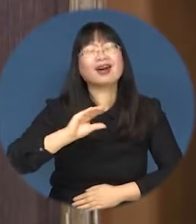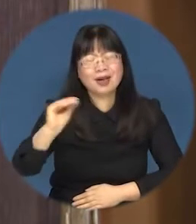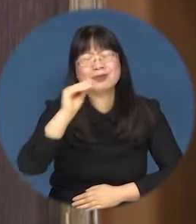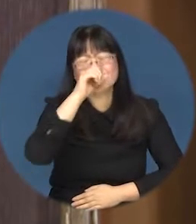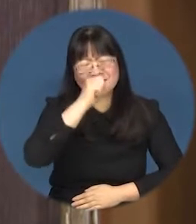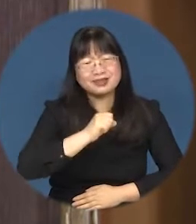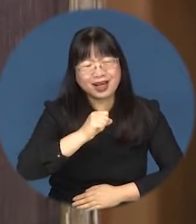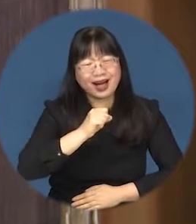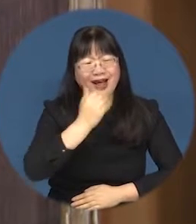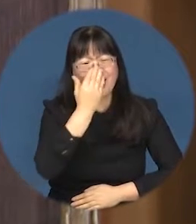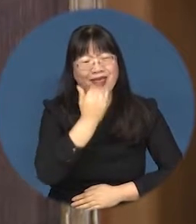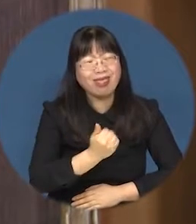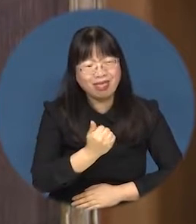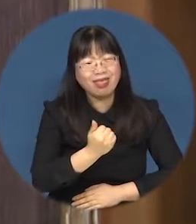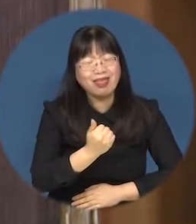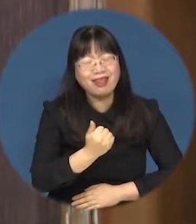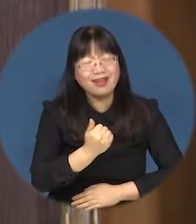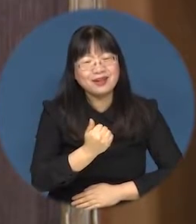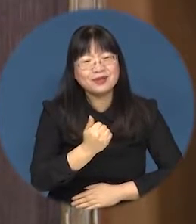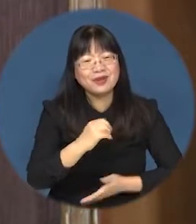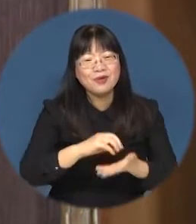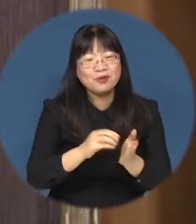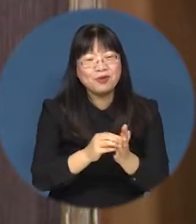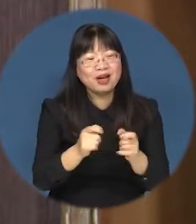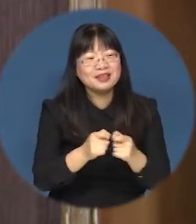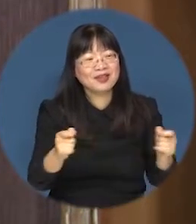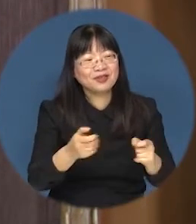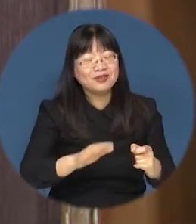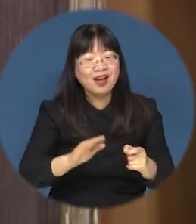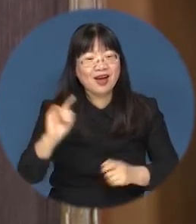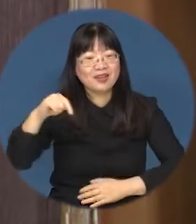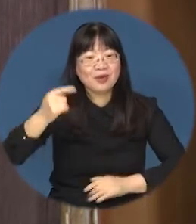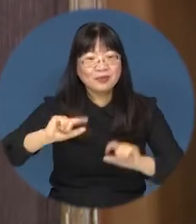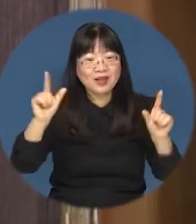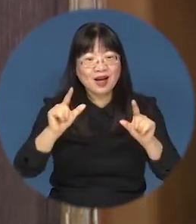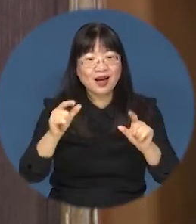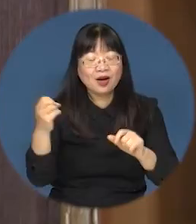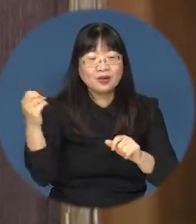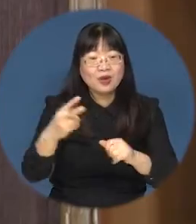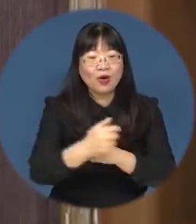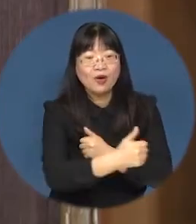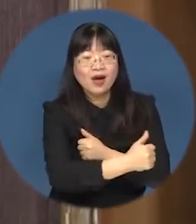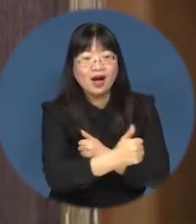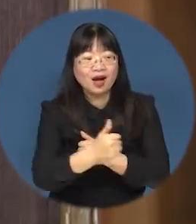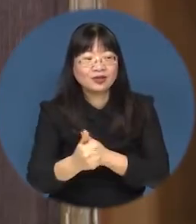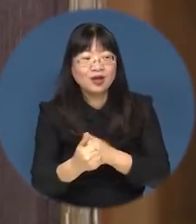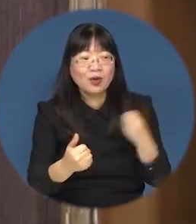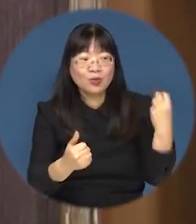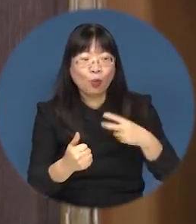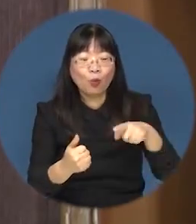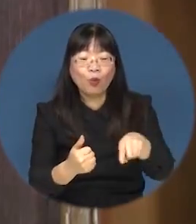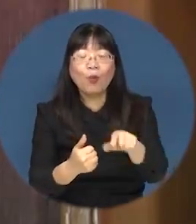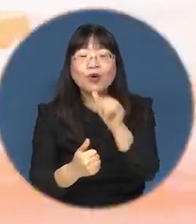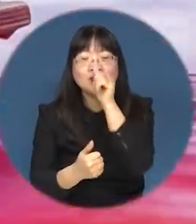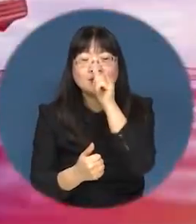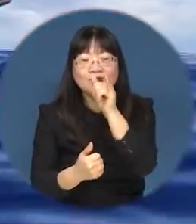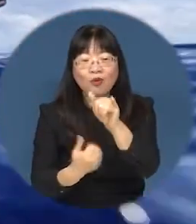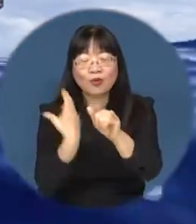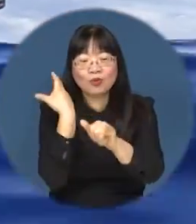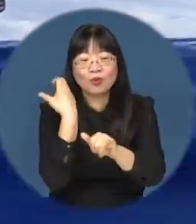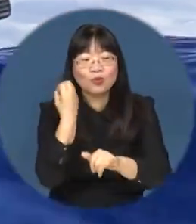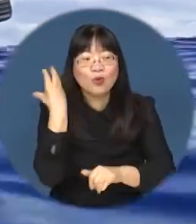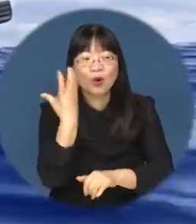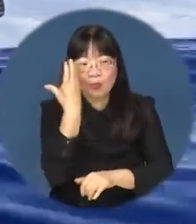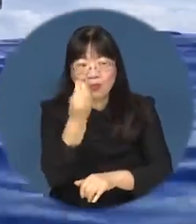좀 지겹게 같이 놀았는데 그 다음날 그 현장을 지나가는데 그게 걔가 또 있더라고요. 그러니까,